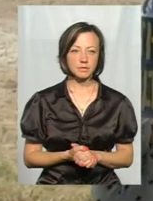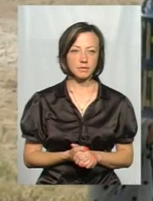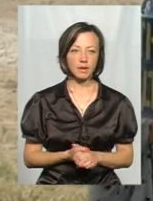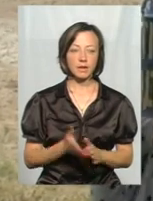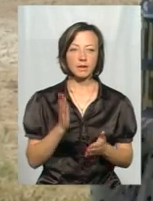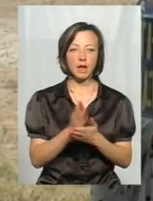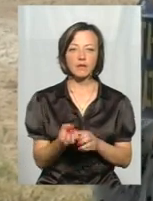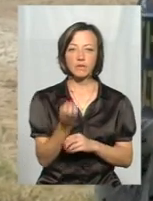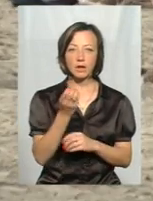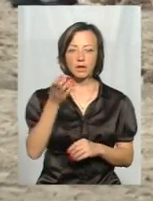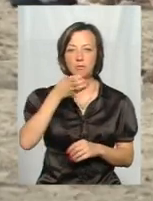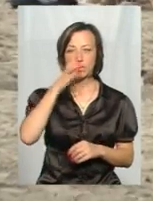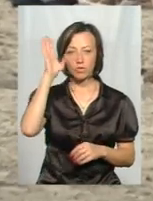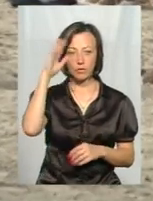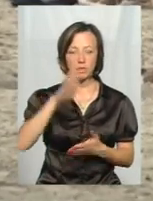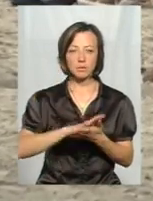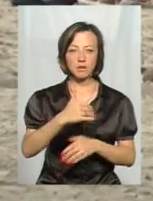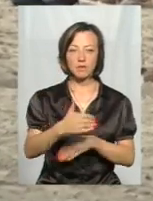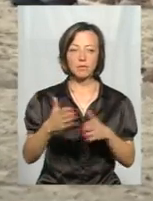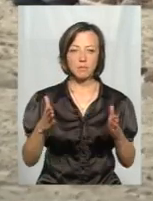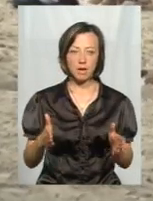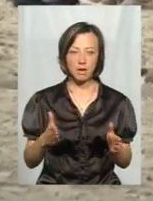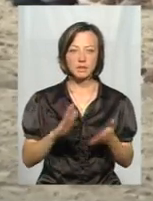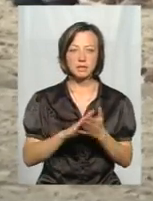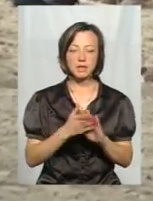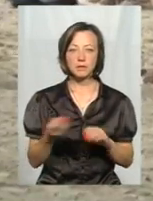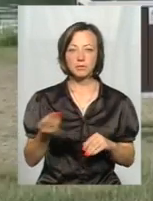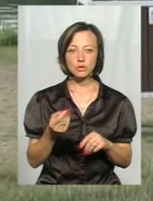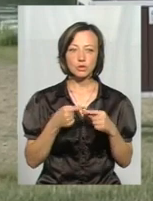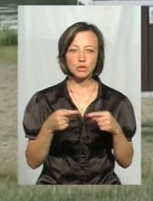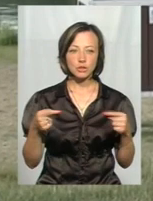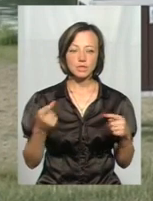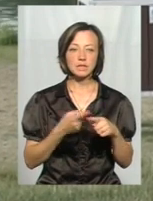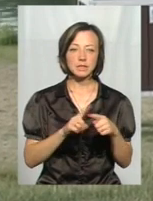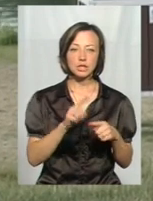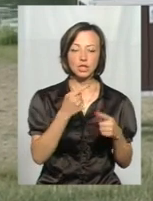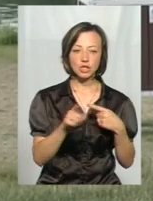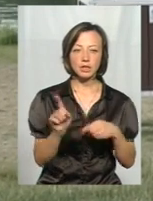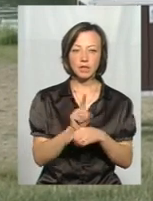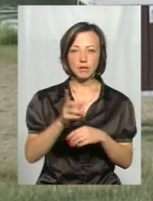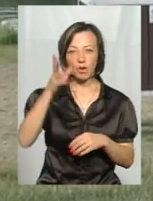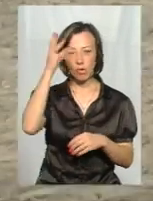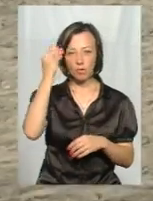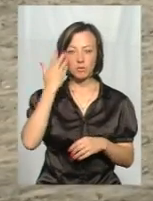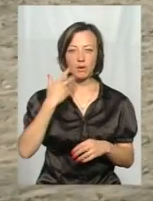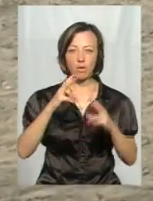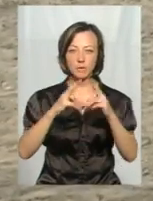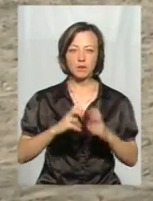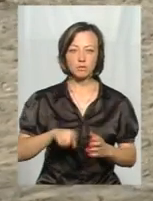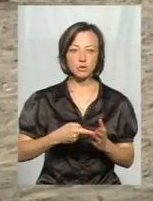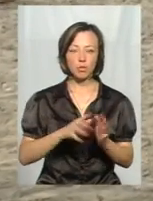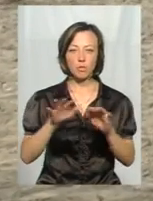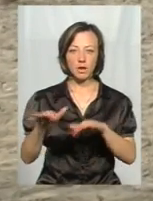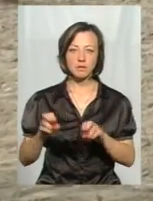Наявність фонтанів із питною водою, сміттєвих баків та урн, стан піску або іншого покриття – ці та інші критерії враховували при обстеженні міського